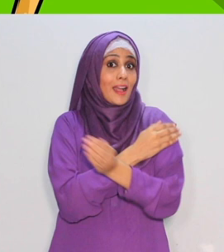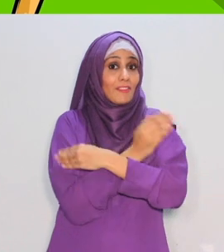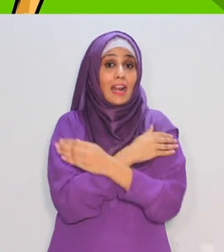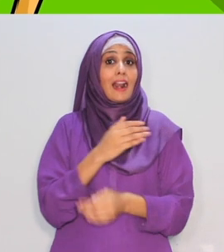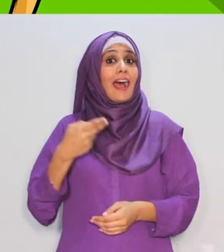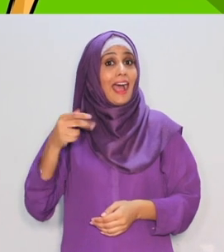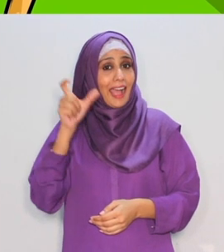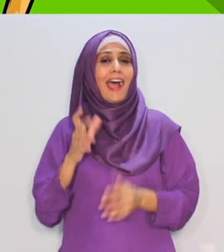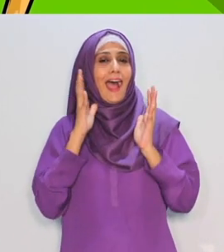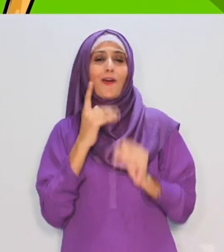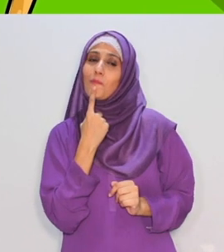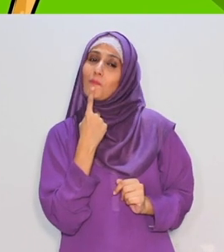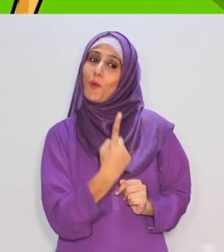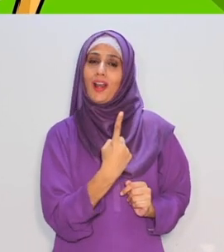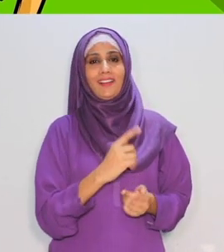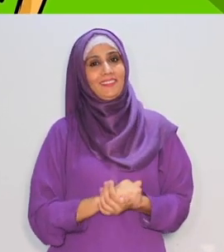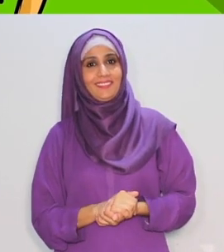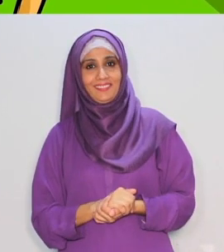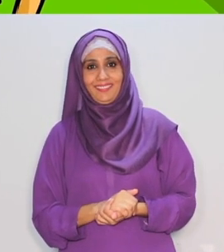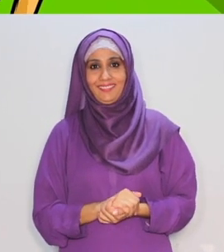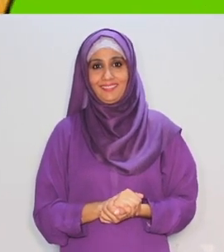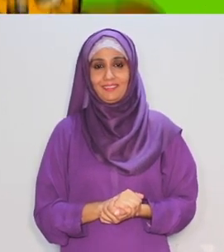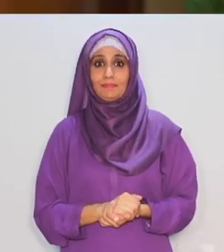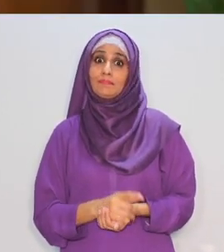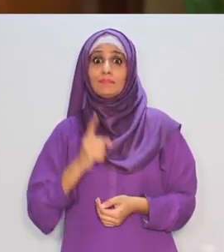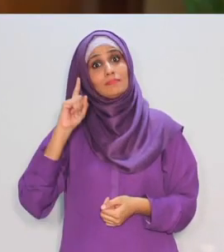को हंसते हुए मशवरा दिया।